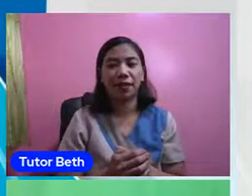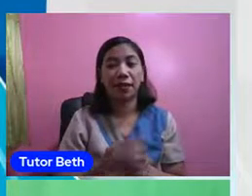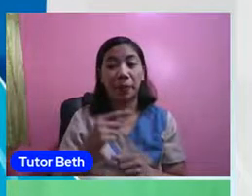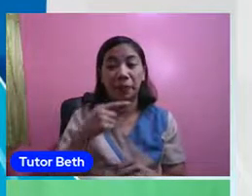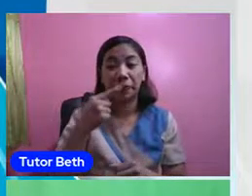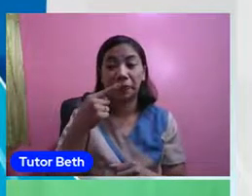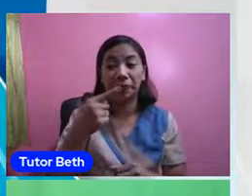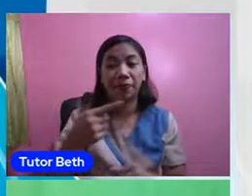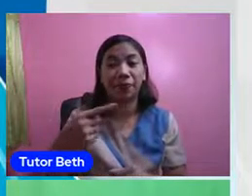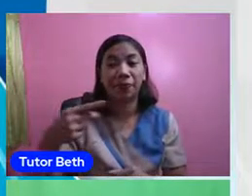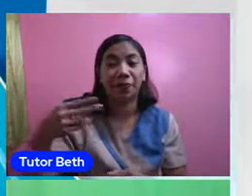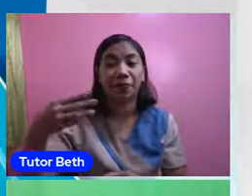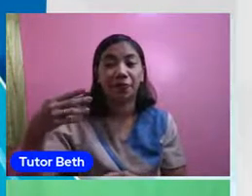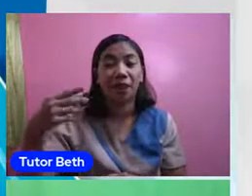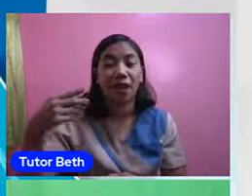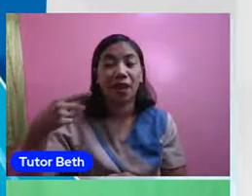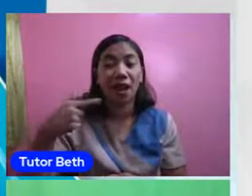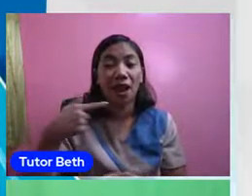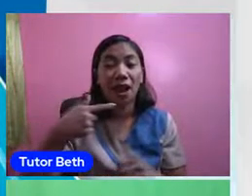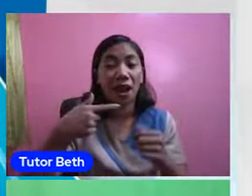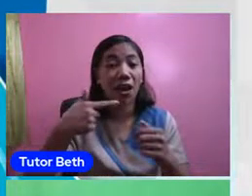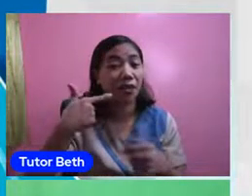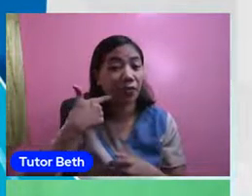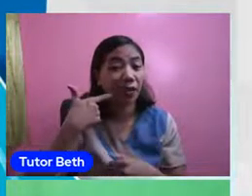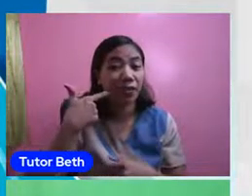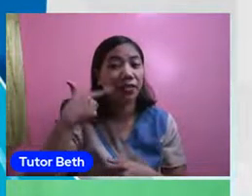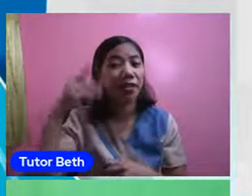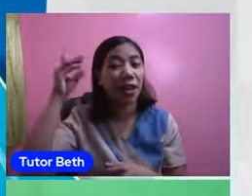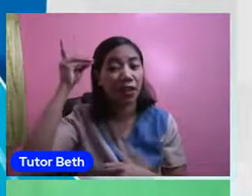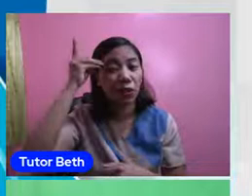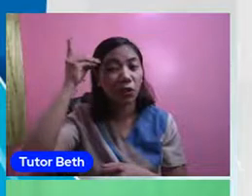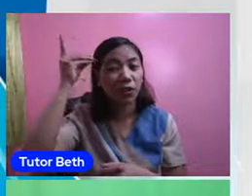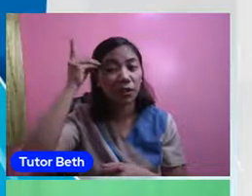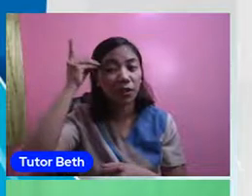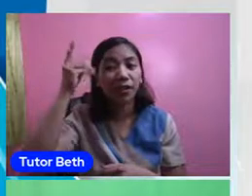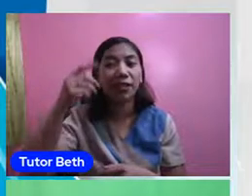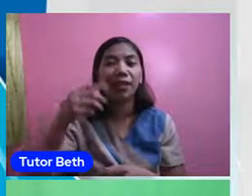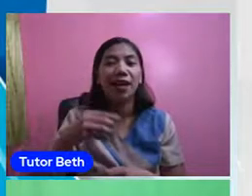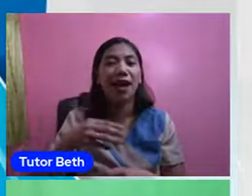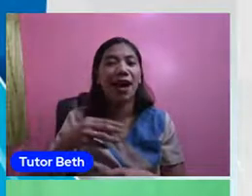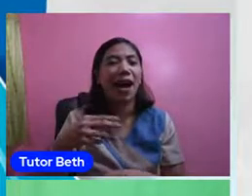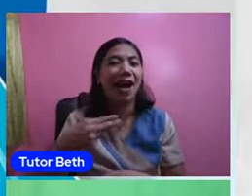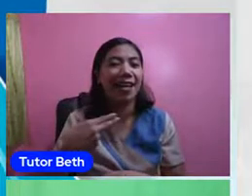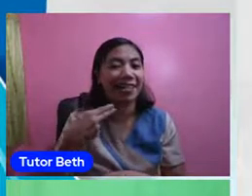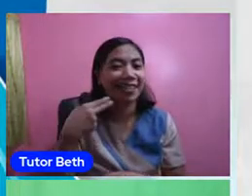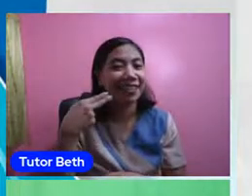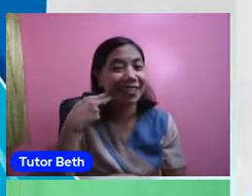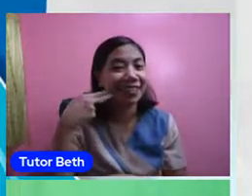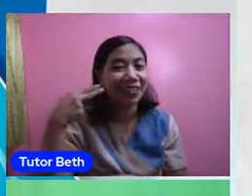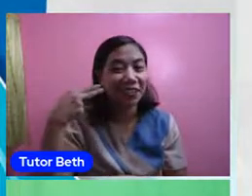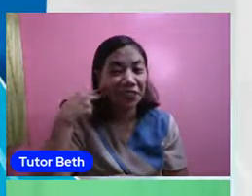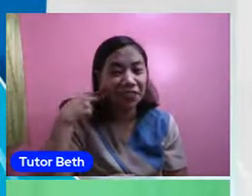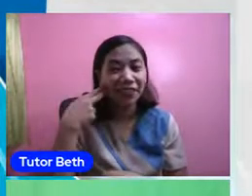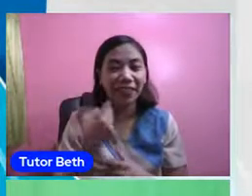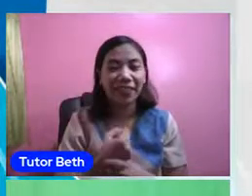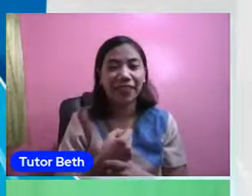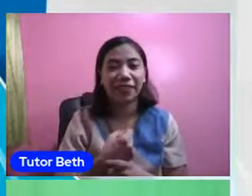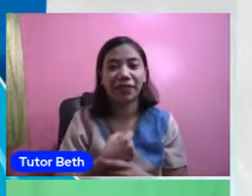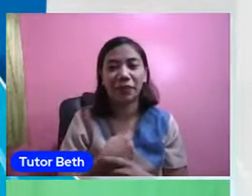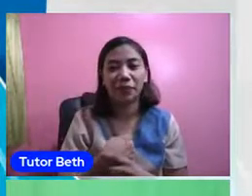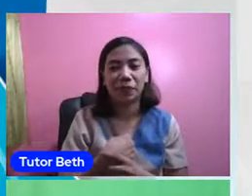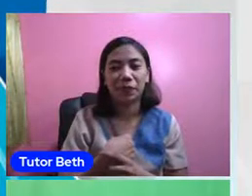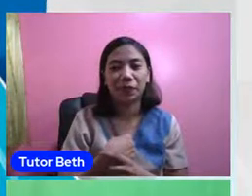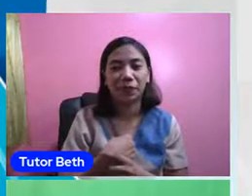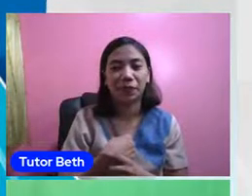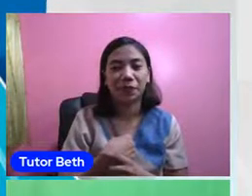Sir Dondi, si Honey. Sabi dagat daw. Okay. Sa number 4 naman, nag-comment si Judah.